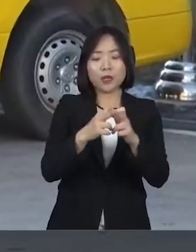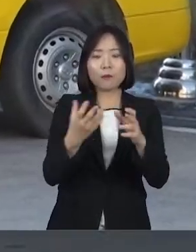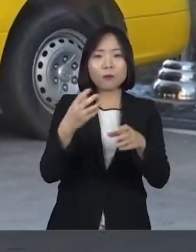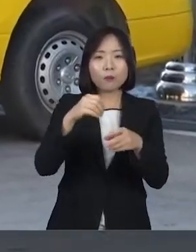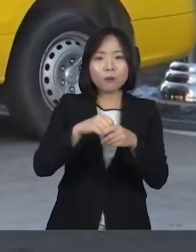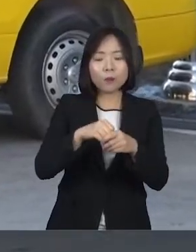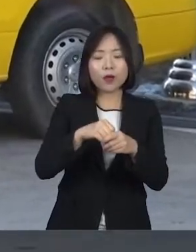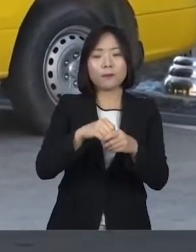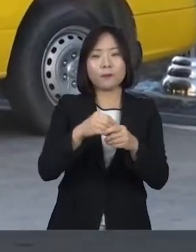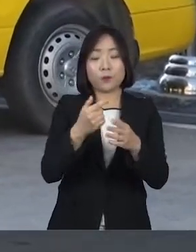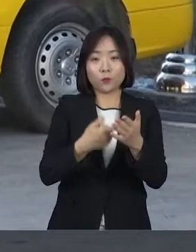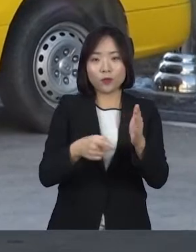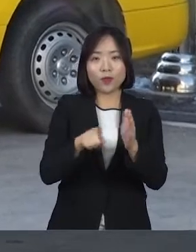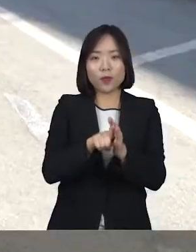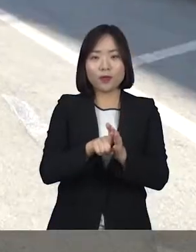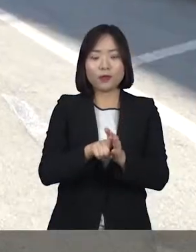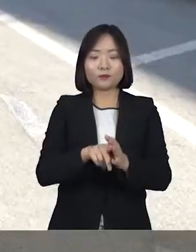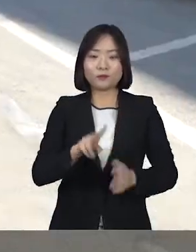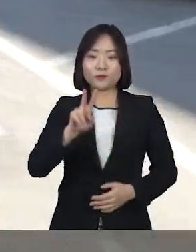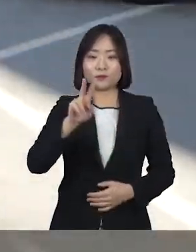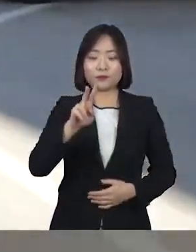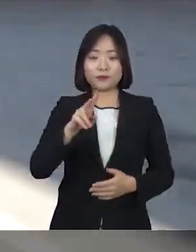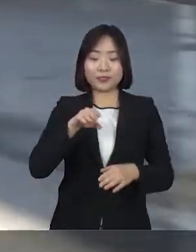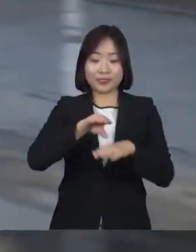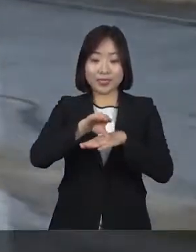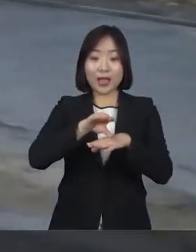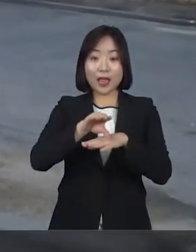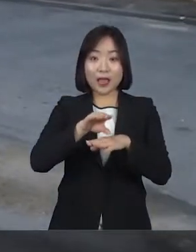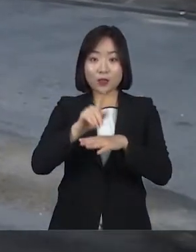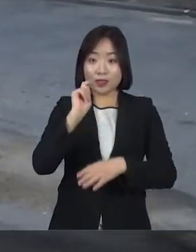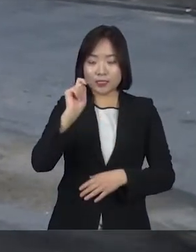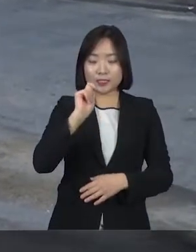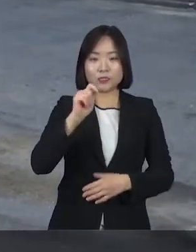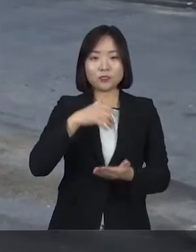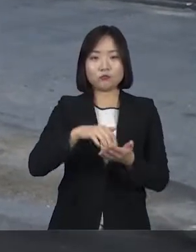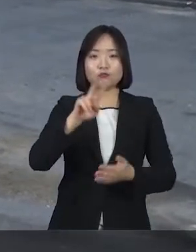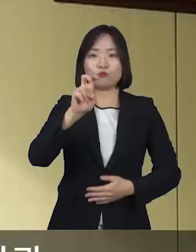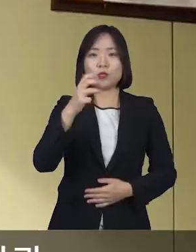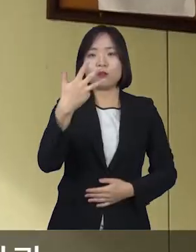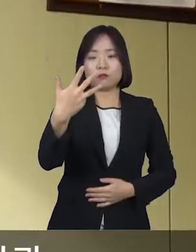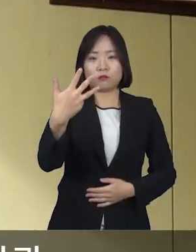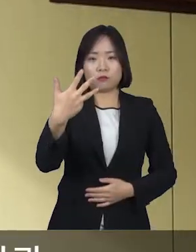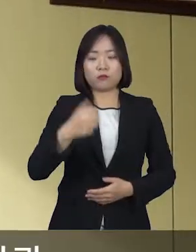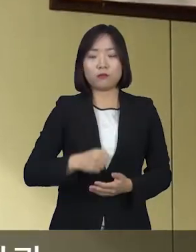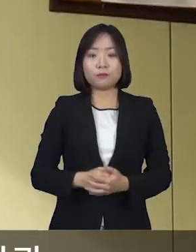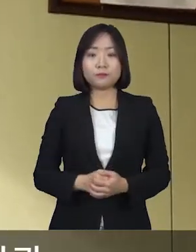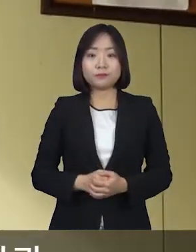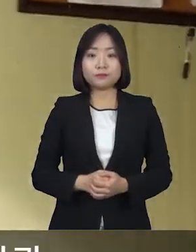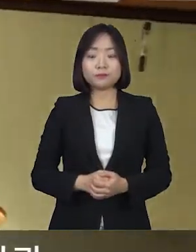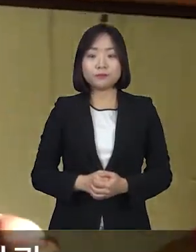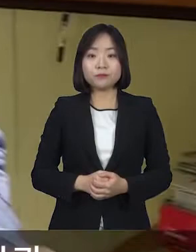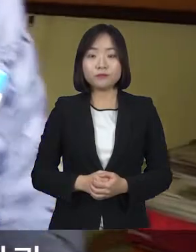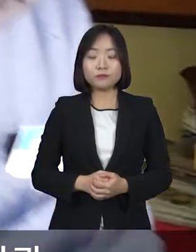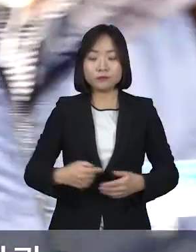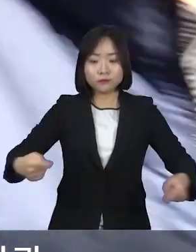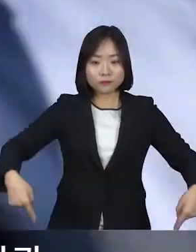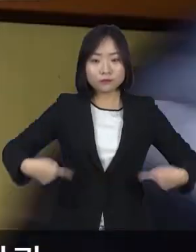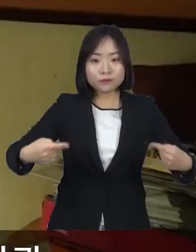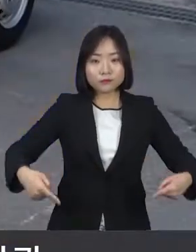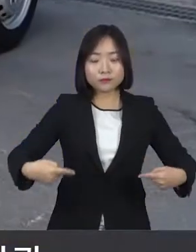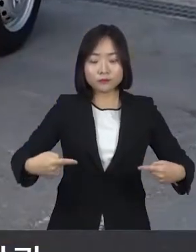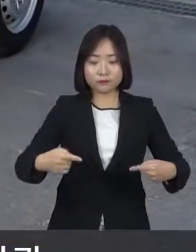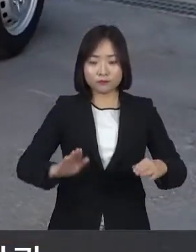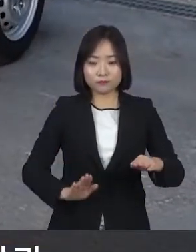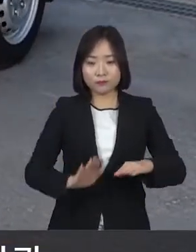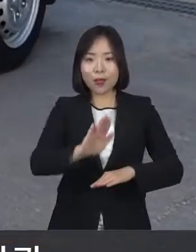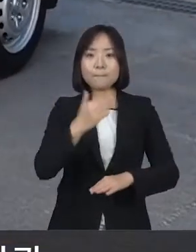이동 편의 증진을 위해 28대의 장애인 콜택시를 운영하고 있는데요. 장애인 콜택시는 휠체어 리프트